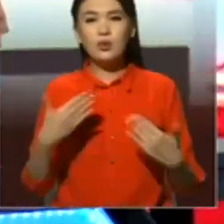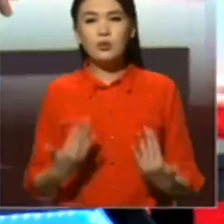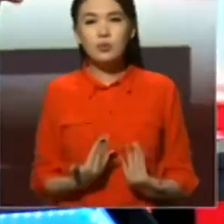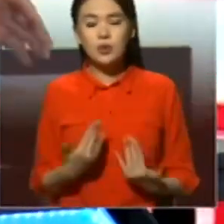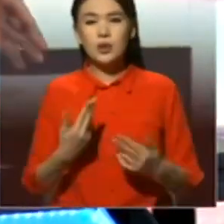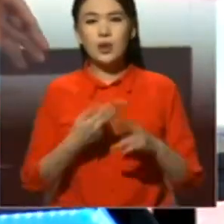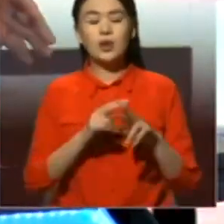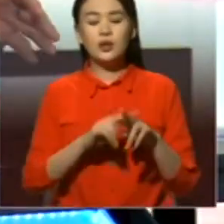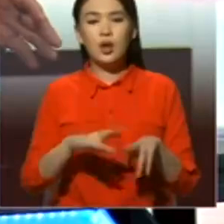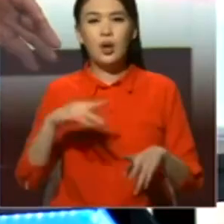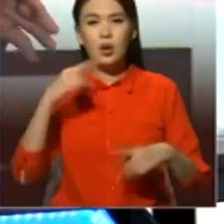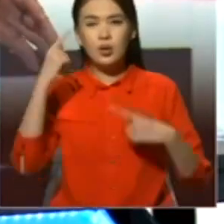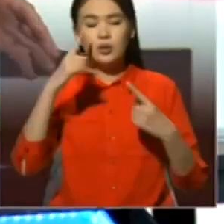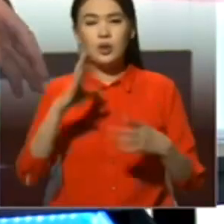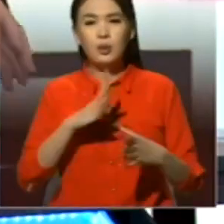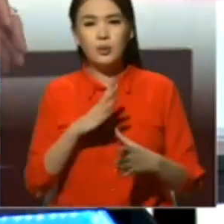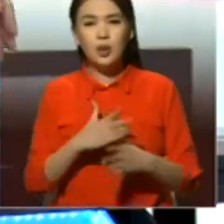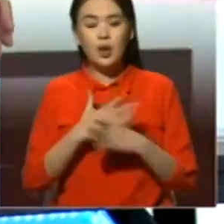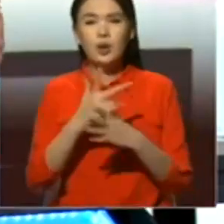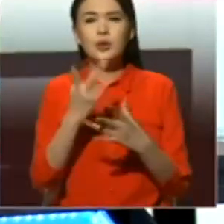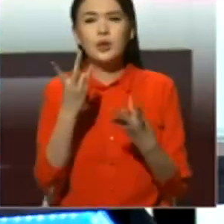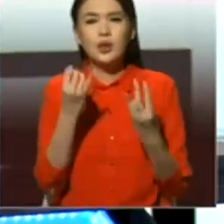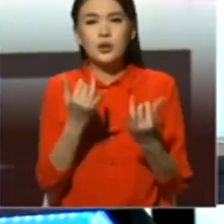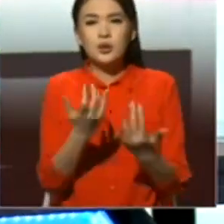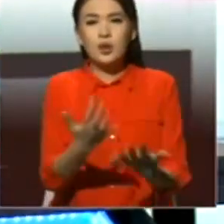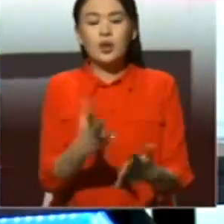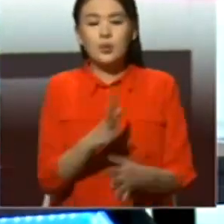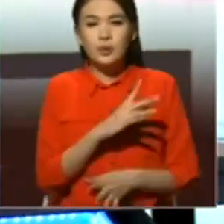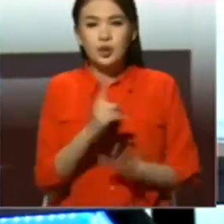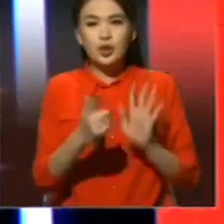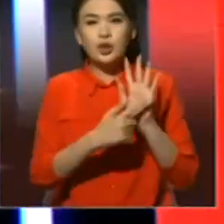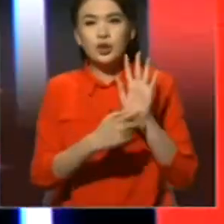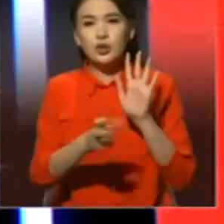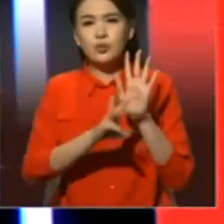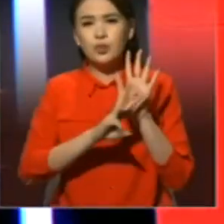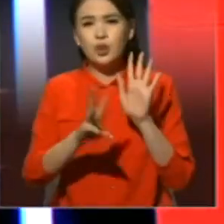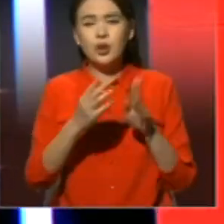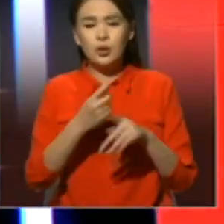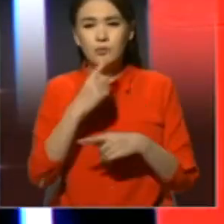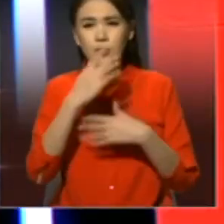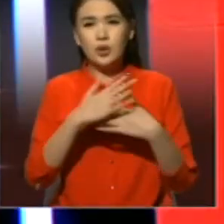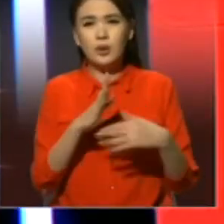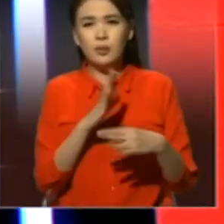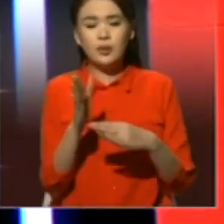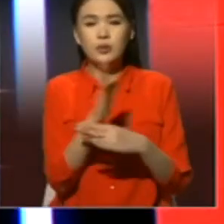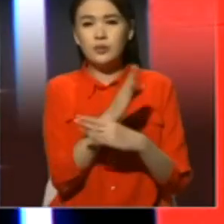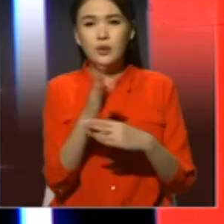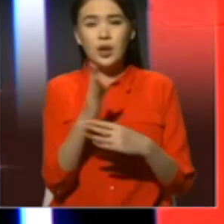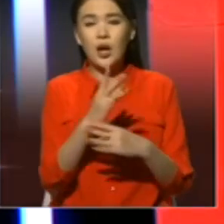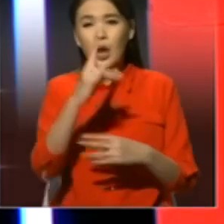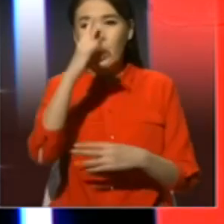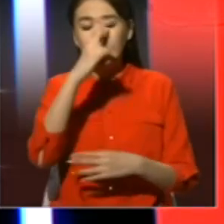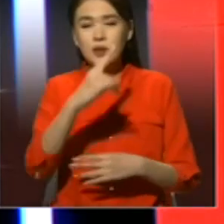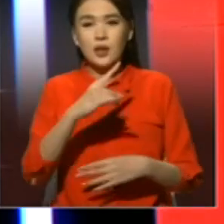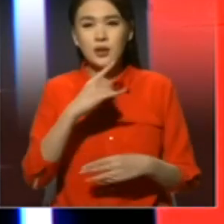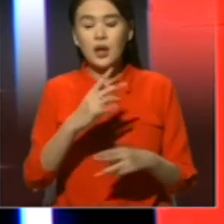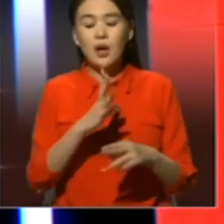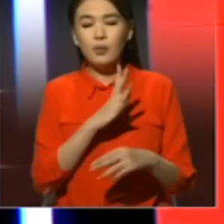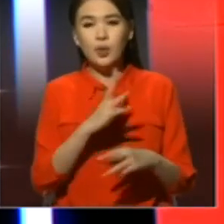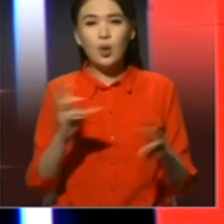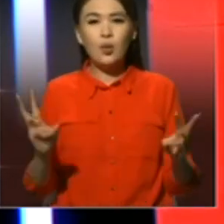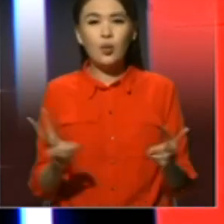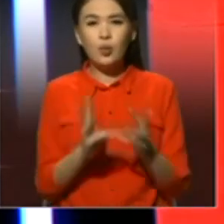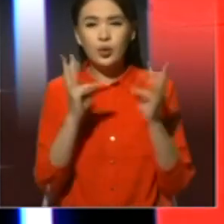ойлады. Қаншама дүние көмек жасады. Жаңа 700 миллион деген бер жағы шығар. Былтыр ғана біздің Қазақстанда болған жаңағы